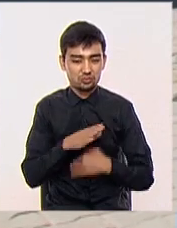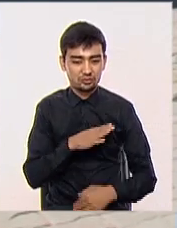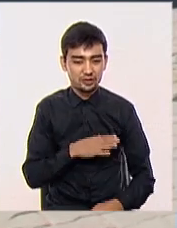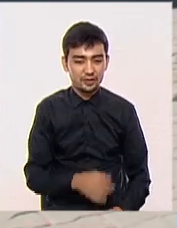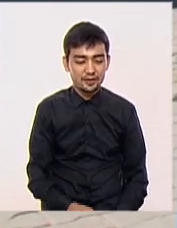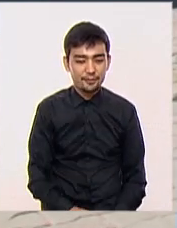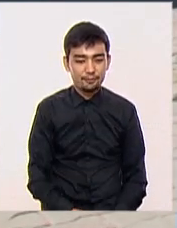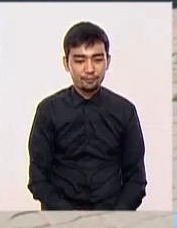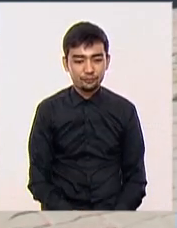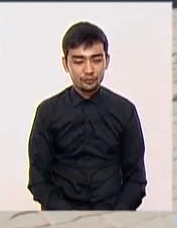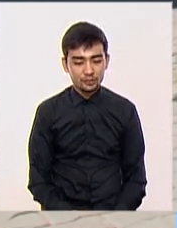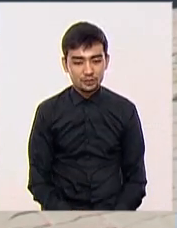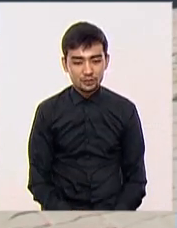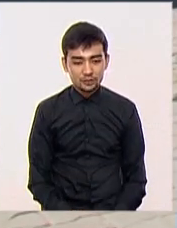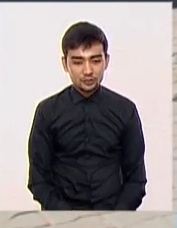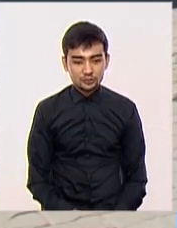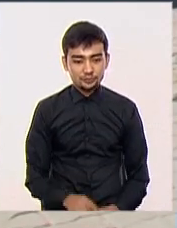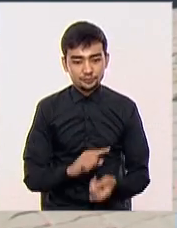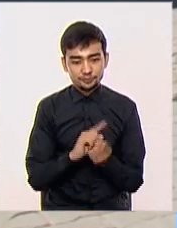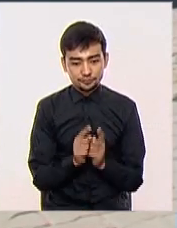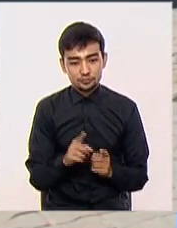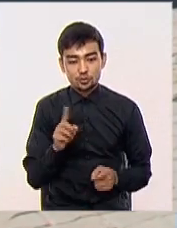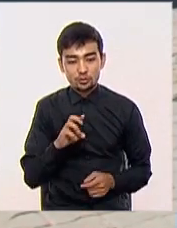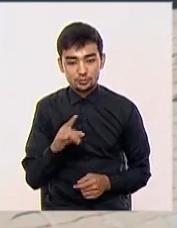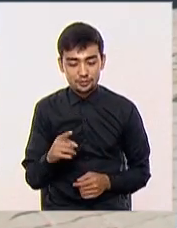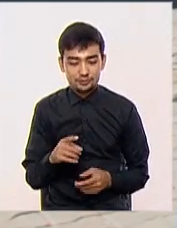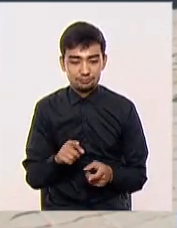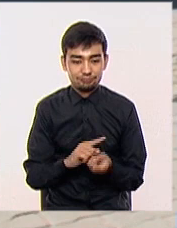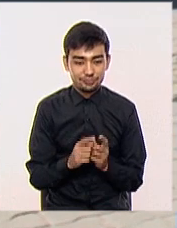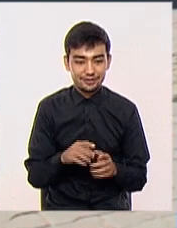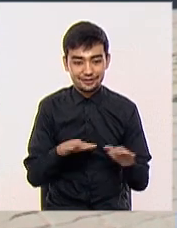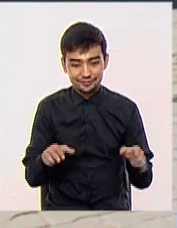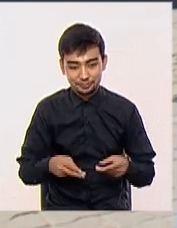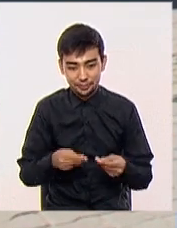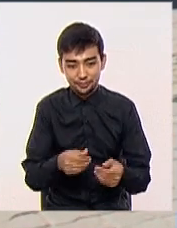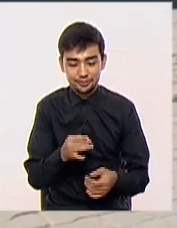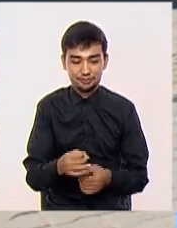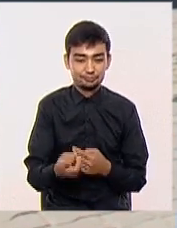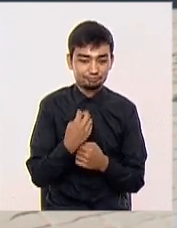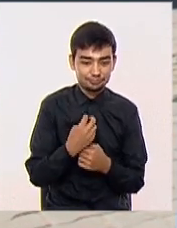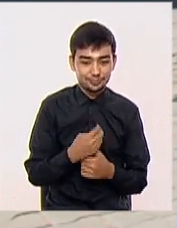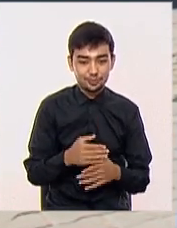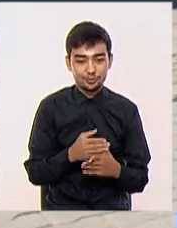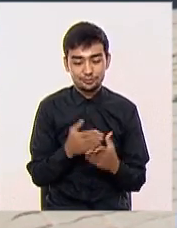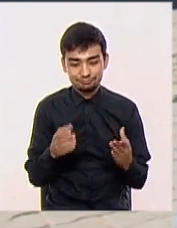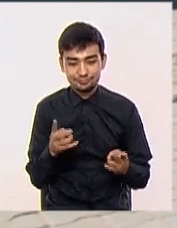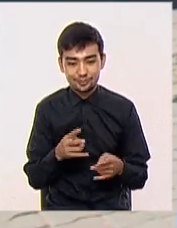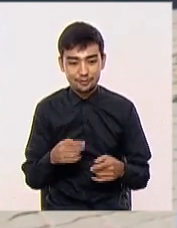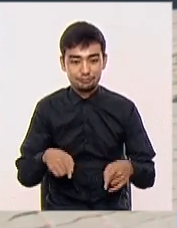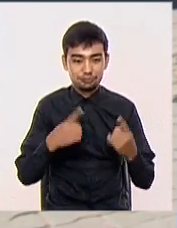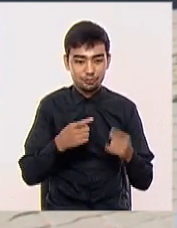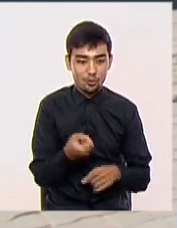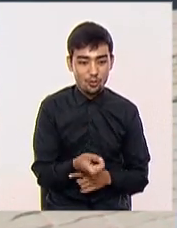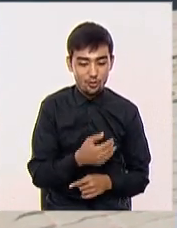Вместо того, чтобы как-то привлекать детей, привлекать тренеров к тому, чтобы как-то развивать